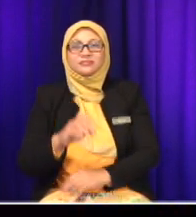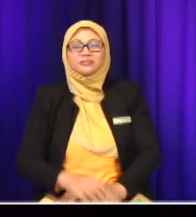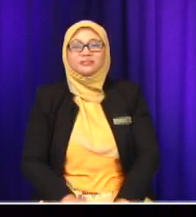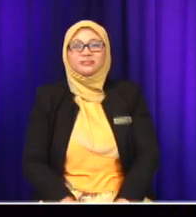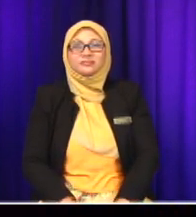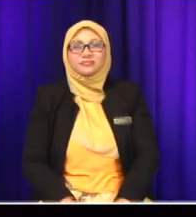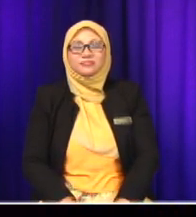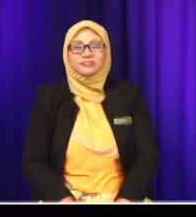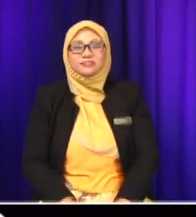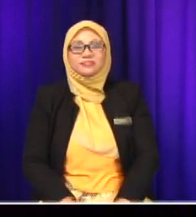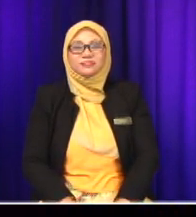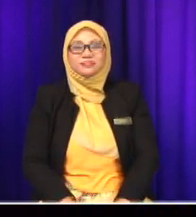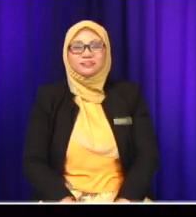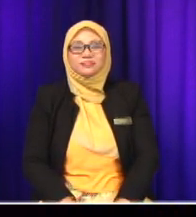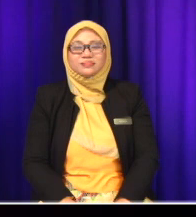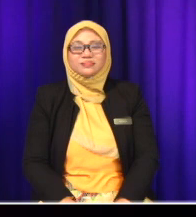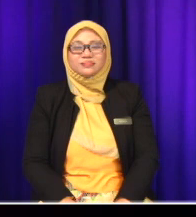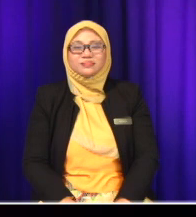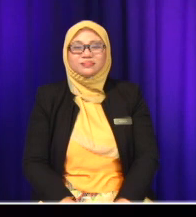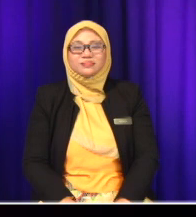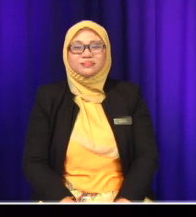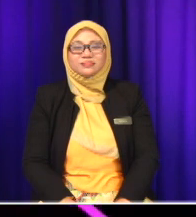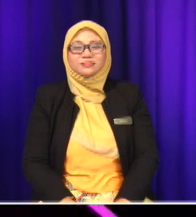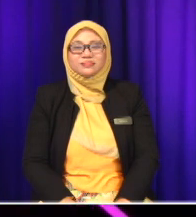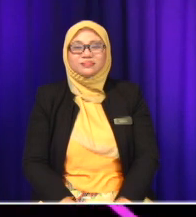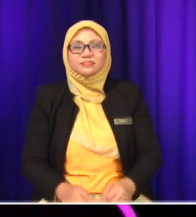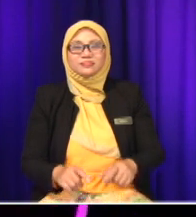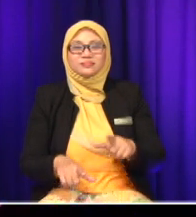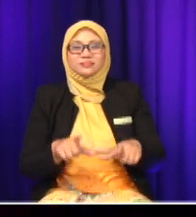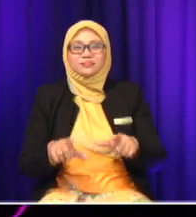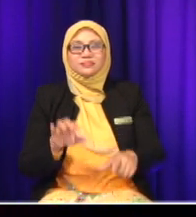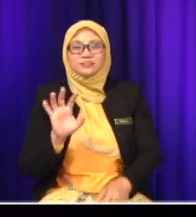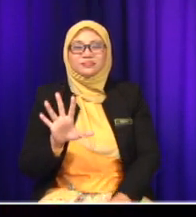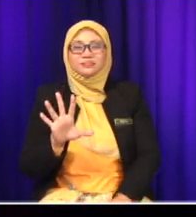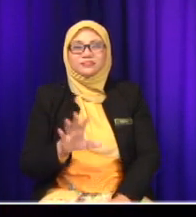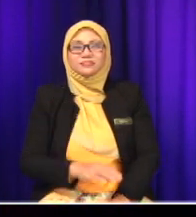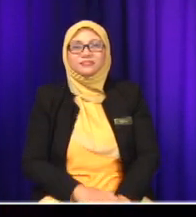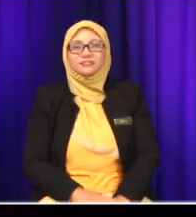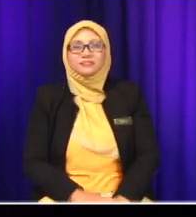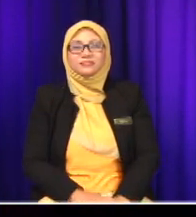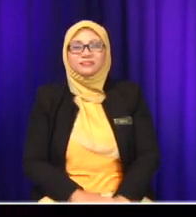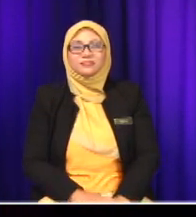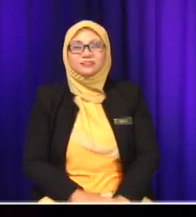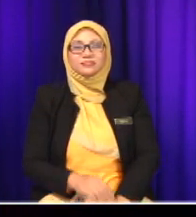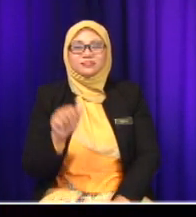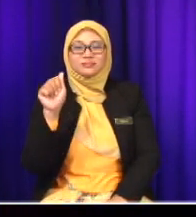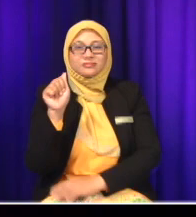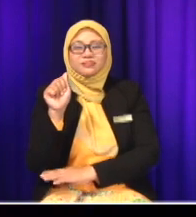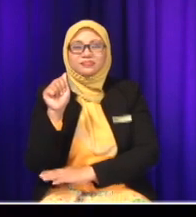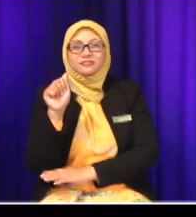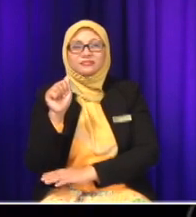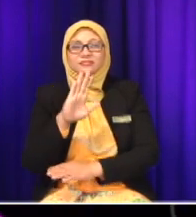e menguji kebolehgunaan dan menentukan hak servis betul okey Lang dan yang terakhir mestilah a a